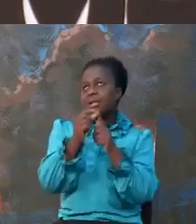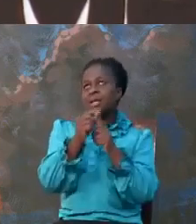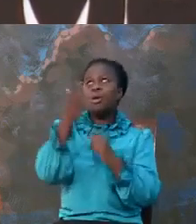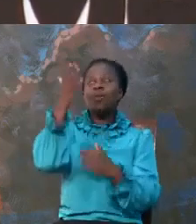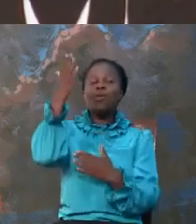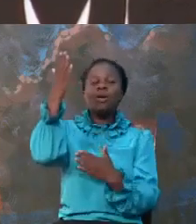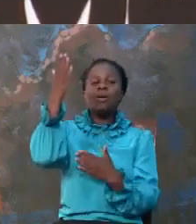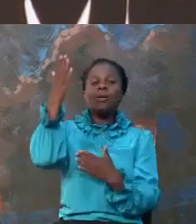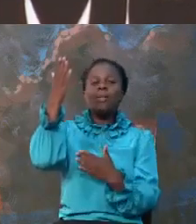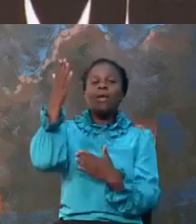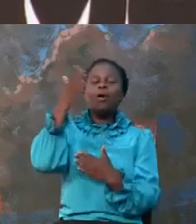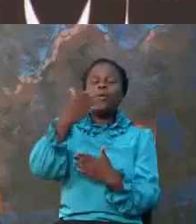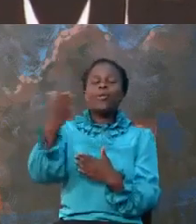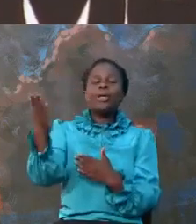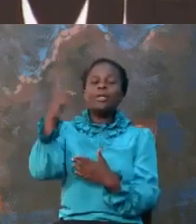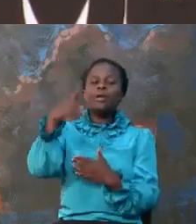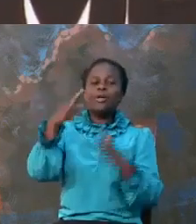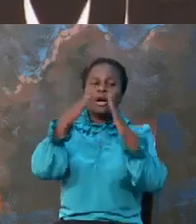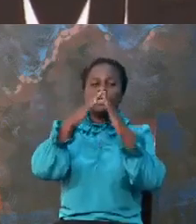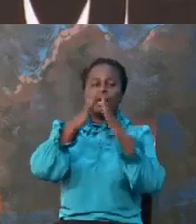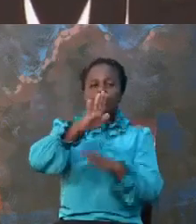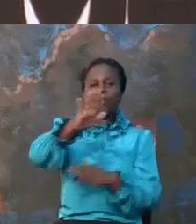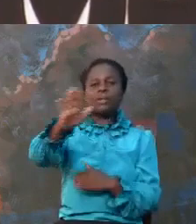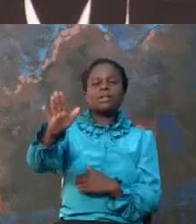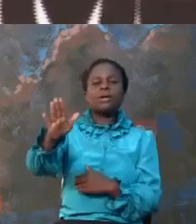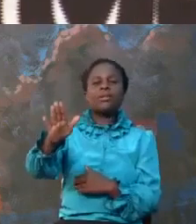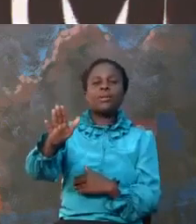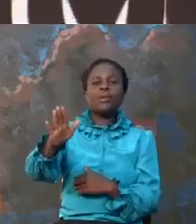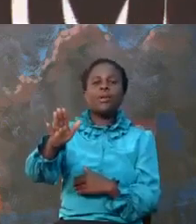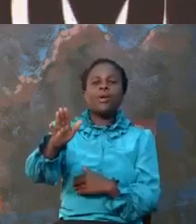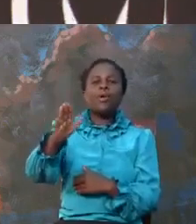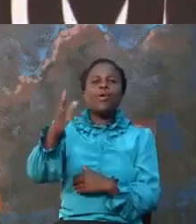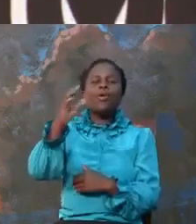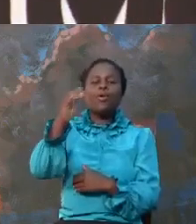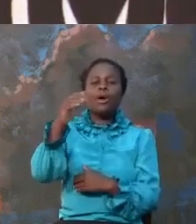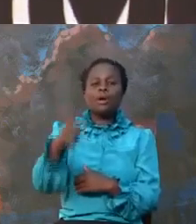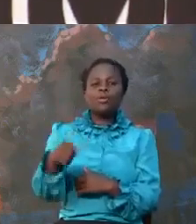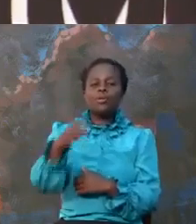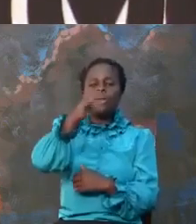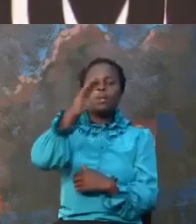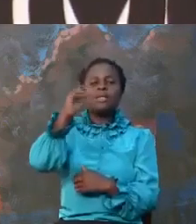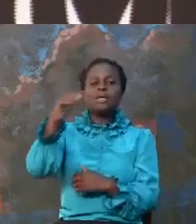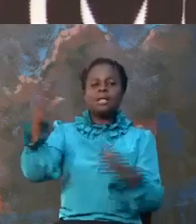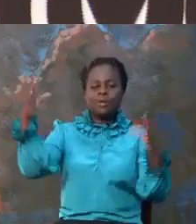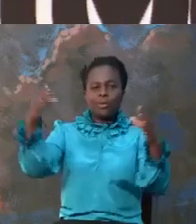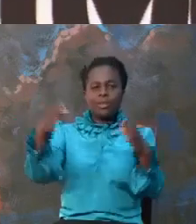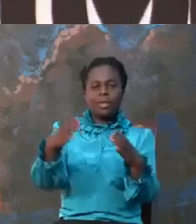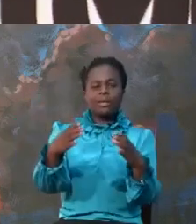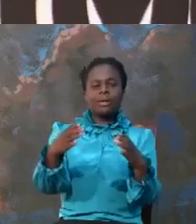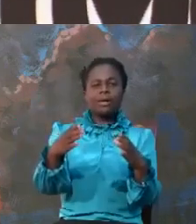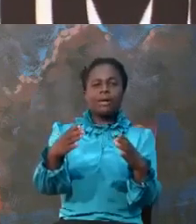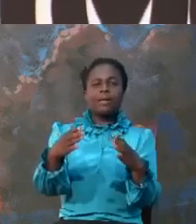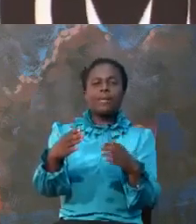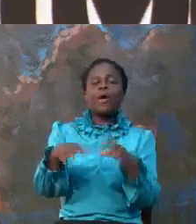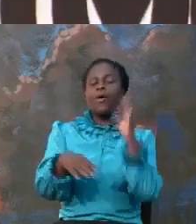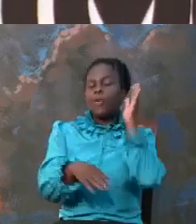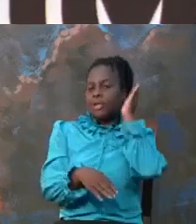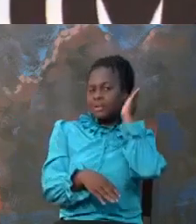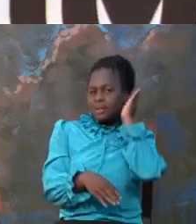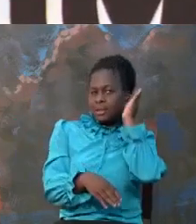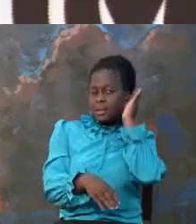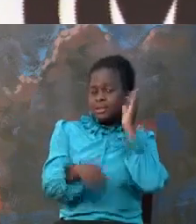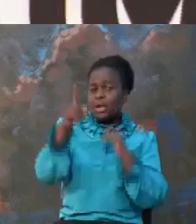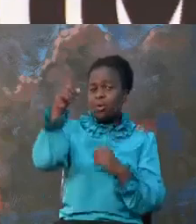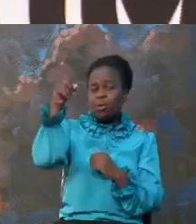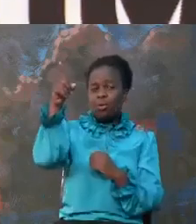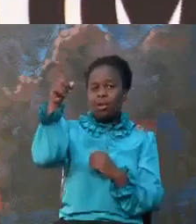na wengine wakiwa katika nyumba zao. Watu wameitana, watu wamekutanika, wanasikiliza